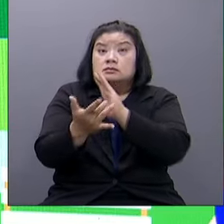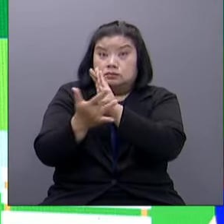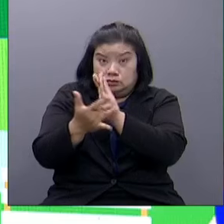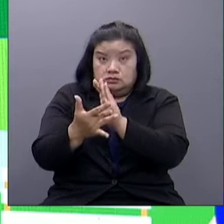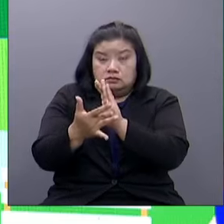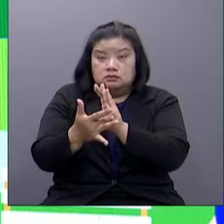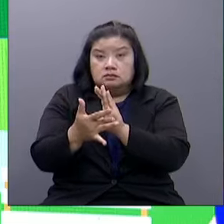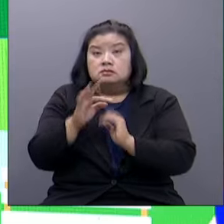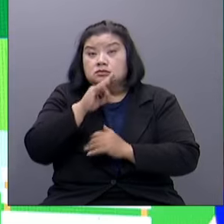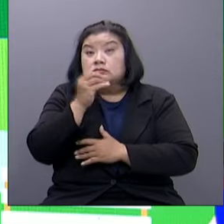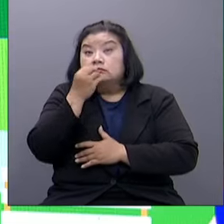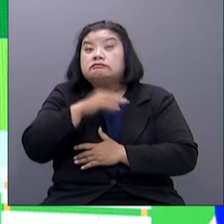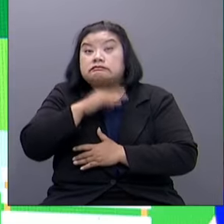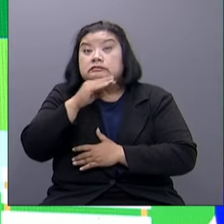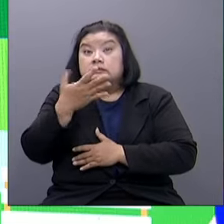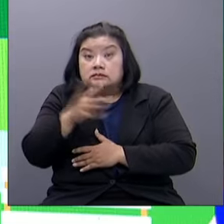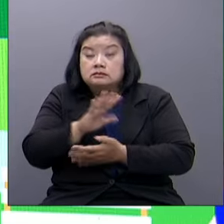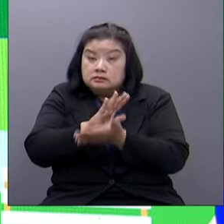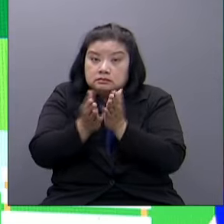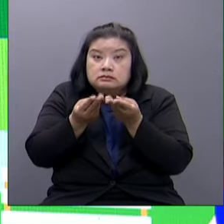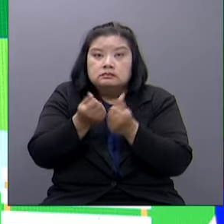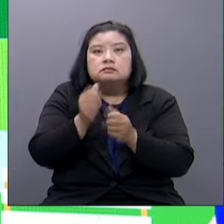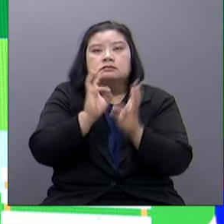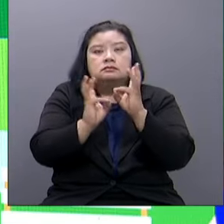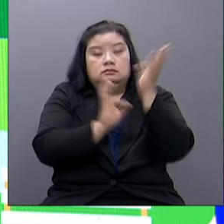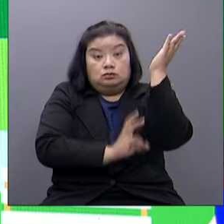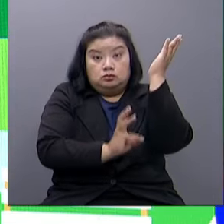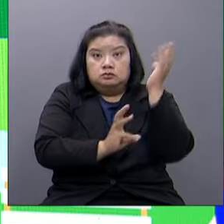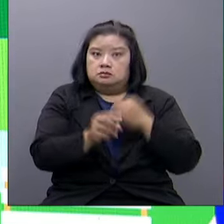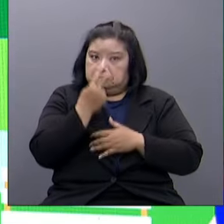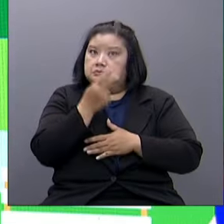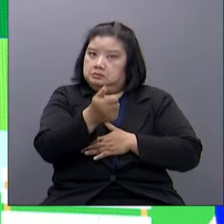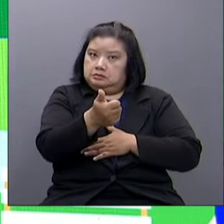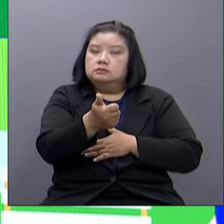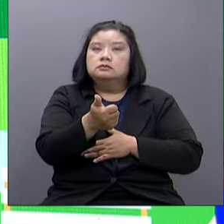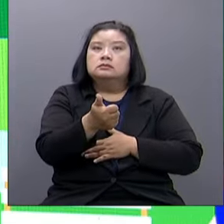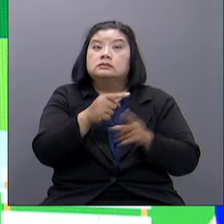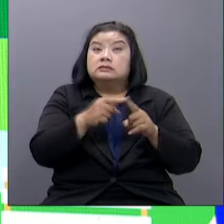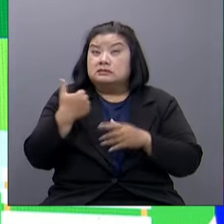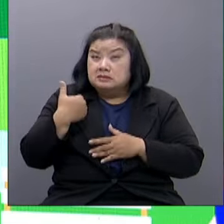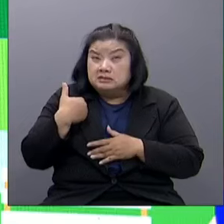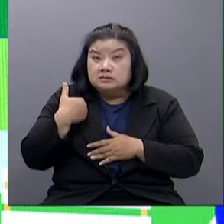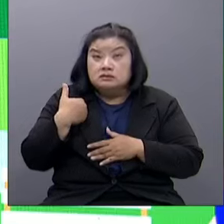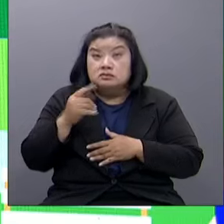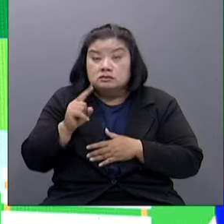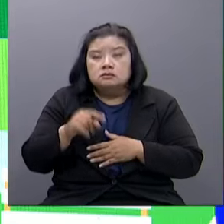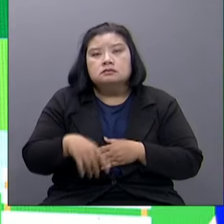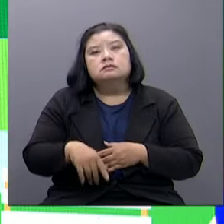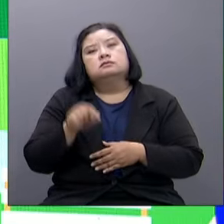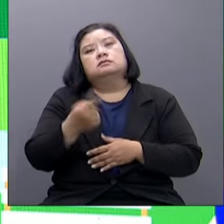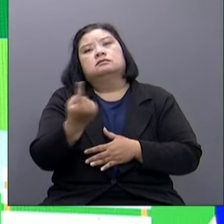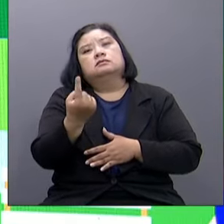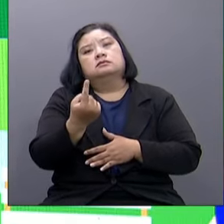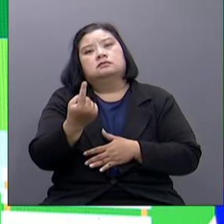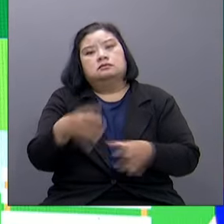เปลี่ยนขยะอินทรีย์ให้เป็นปุ๋ยอย่างที่เห็นเมื่อสักครู่นี้จริงๆยอดเยี่ยมมากๆแต่มีจำกัดเพียงแค่เครื่องเดียวเท่านั้นเองนะคะทำให้ป